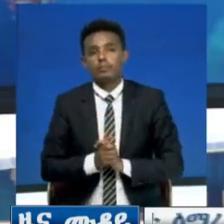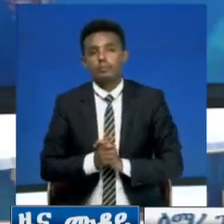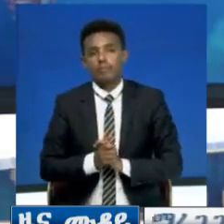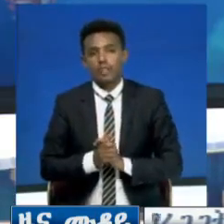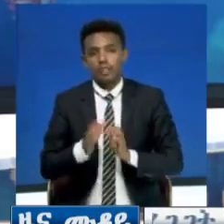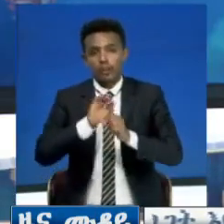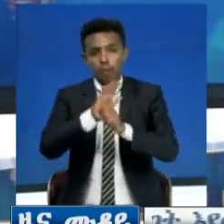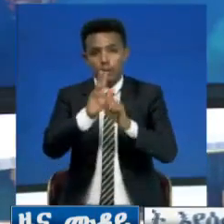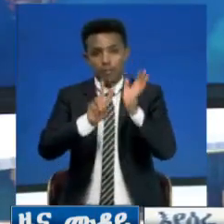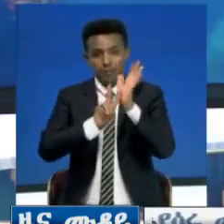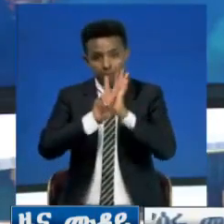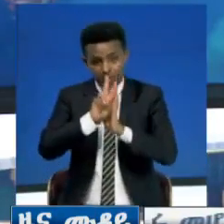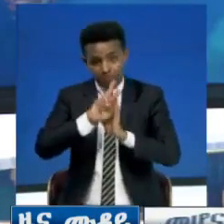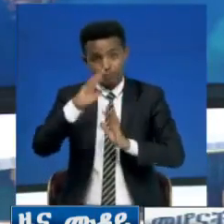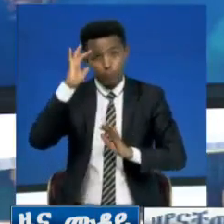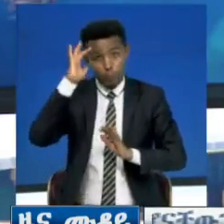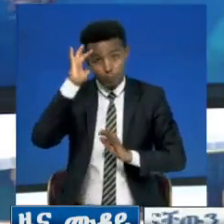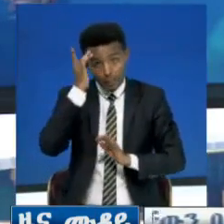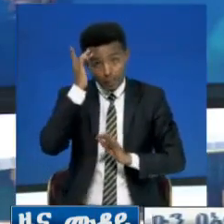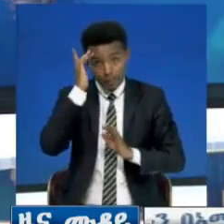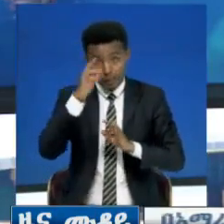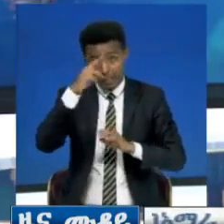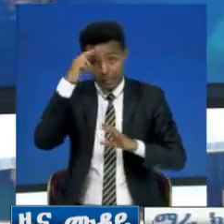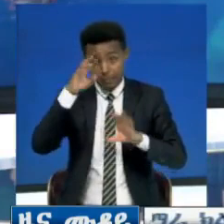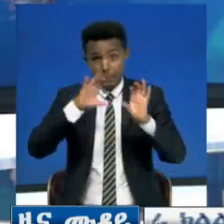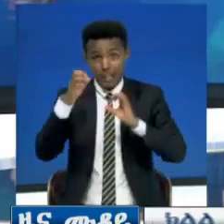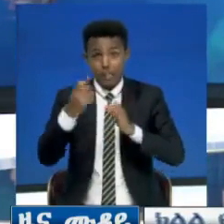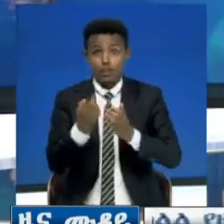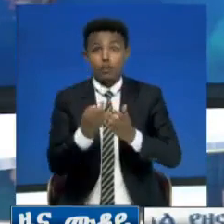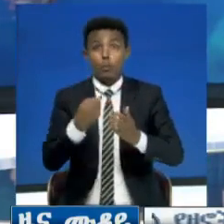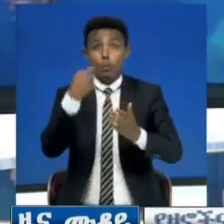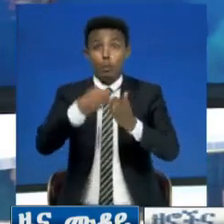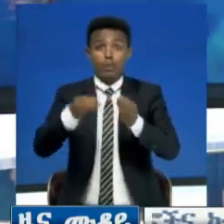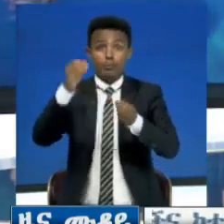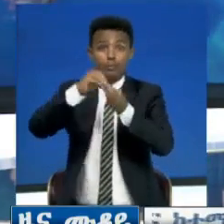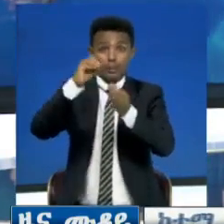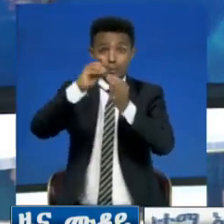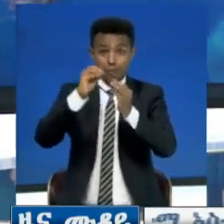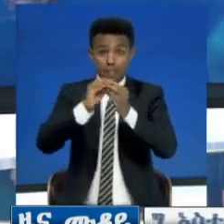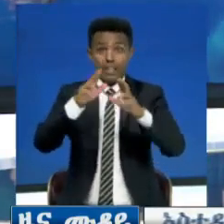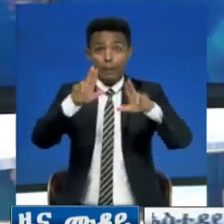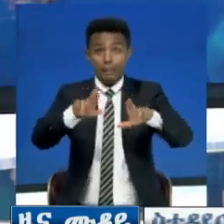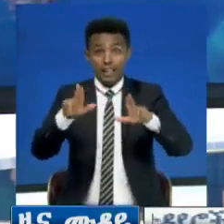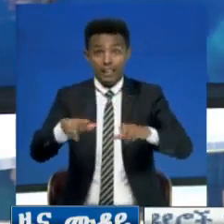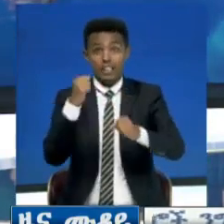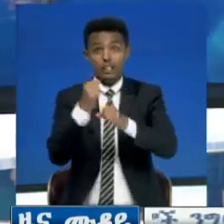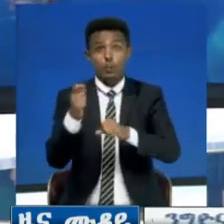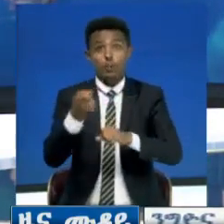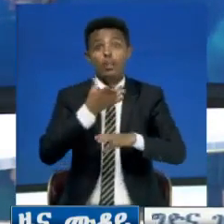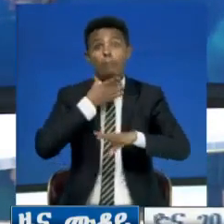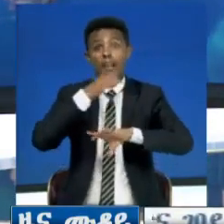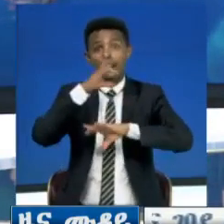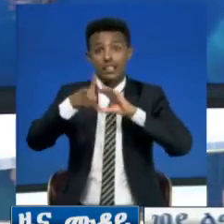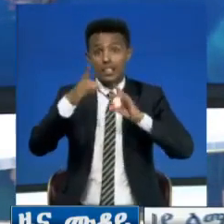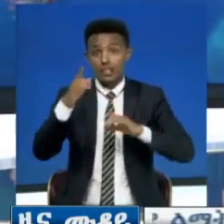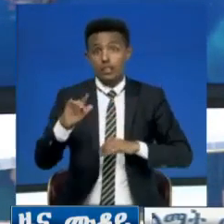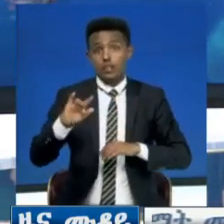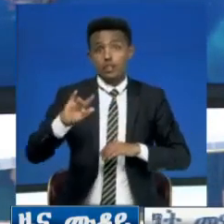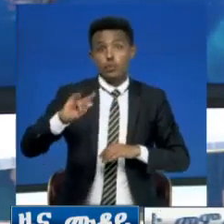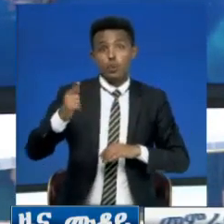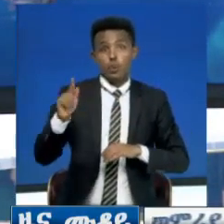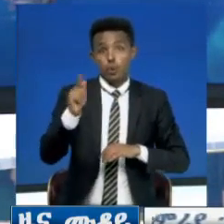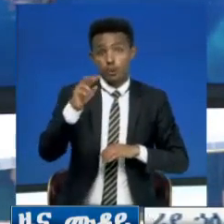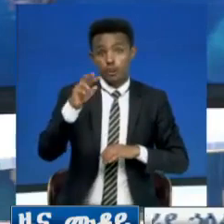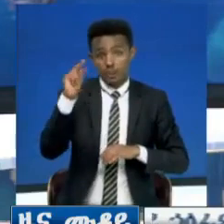የኮሮና ወረርሽኝን ምክንያት በማድረግ የተፈጠረ ያለውን የዋጋ ንረት ለማረጋጋት እየሰሩ መሆናቸውን በአማራ ክልል የዞኖችና ከተማ አስተዳደሮች